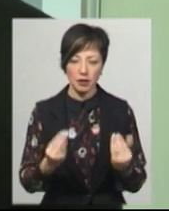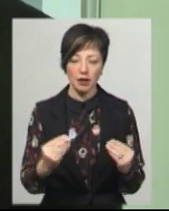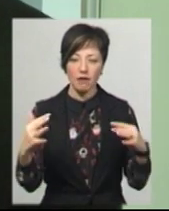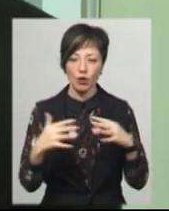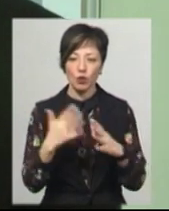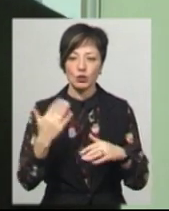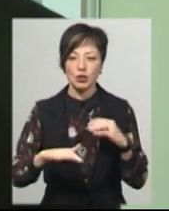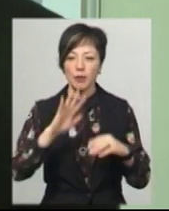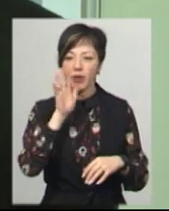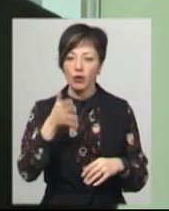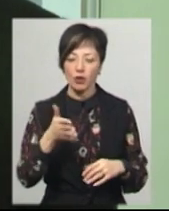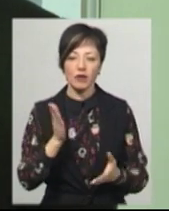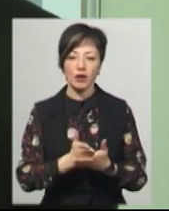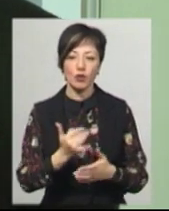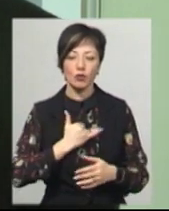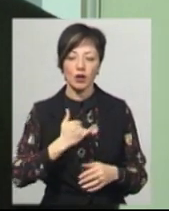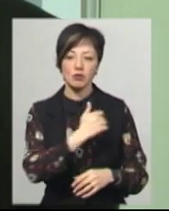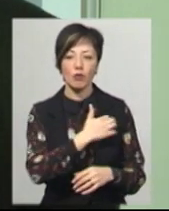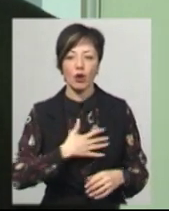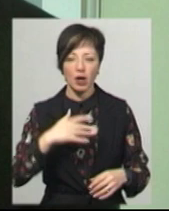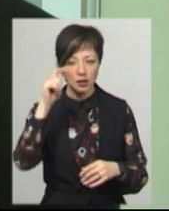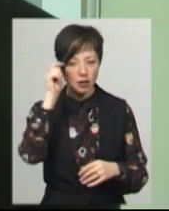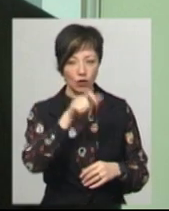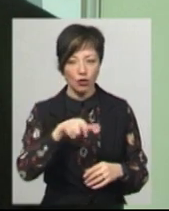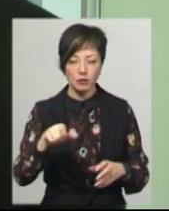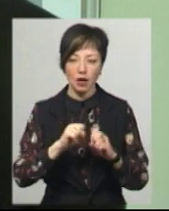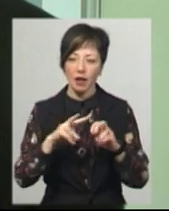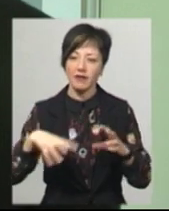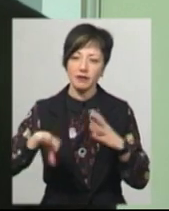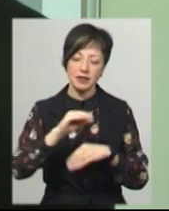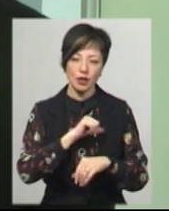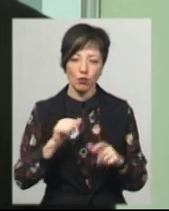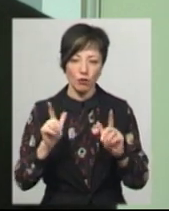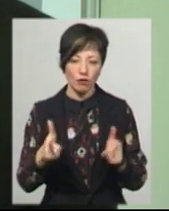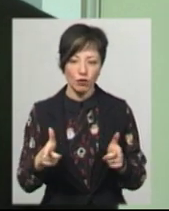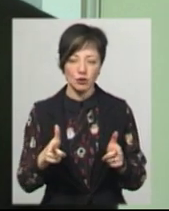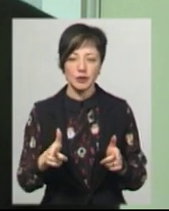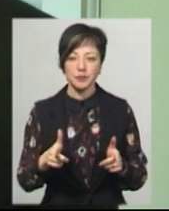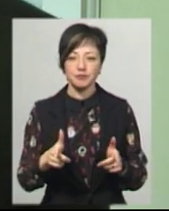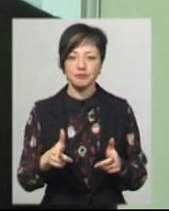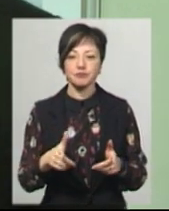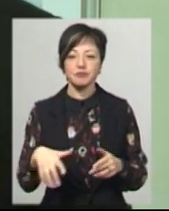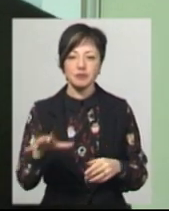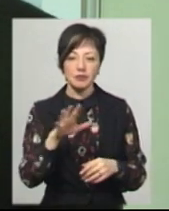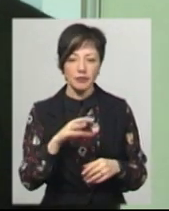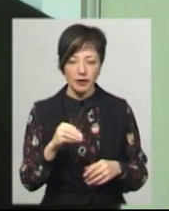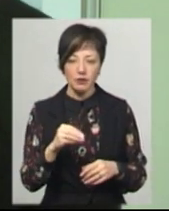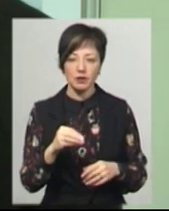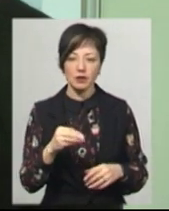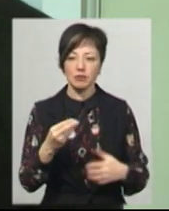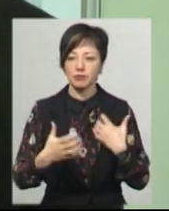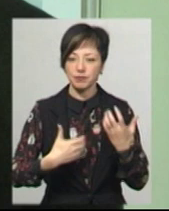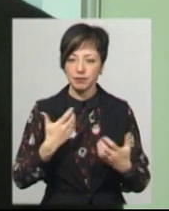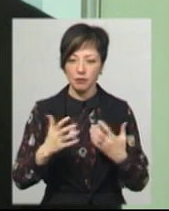вже 5 років. Є у нас поранені хлопці, але вони всі добровольці. Вони всі люди доброї волі, які в гарячий момент,